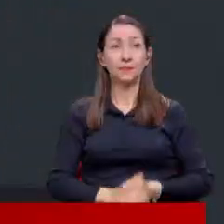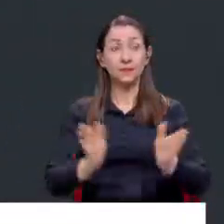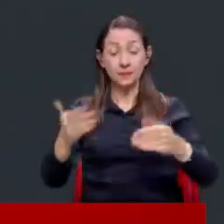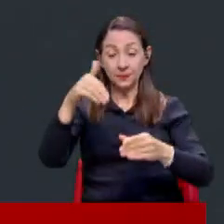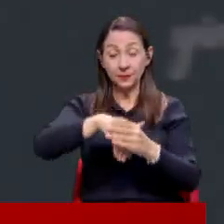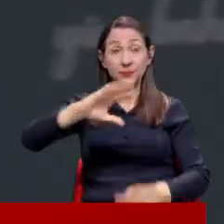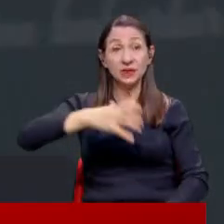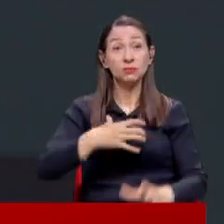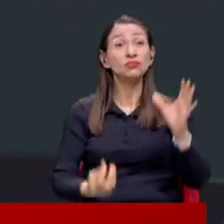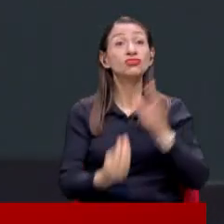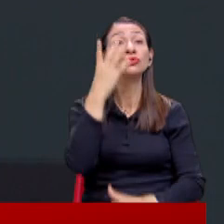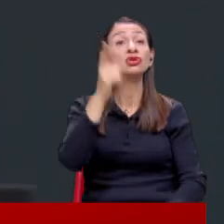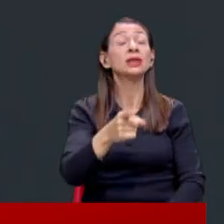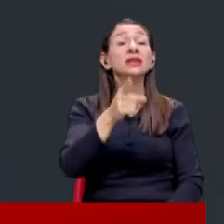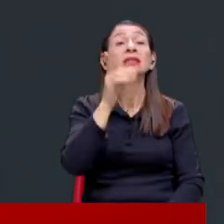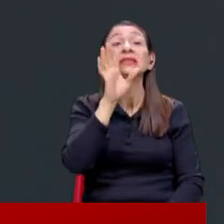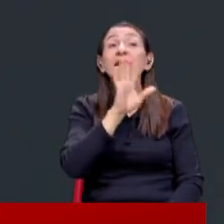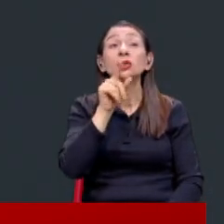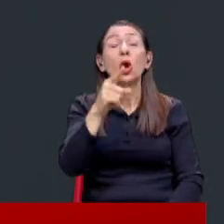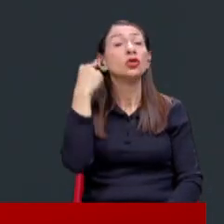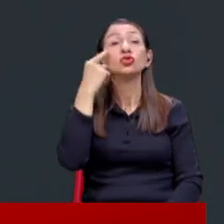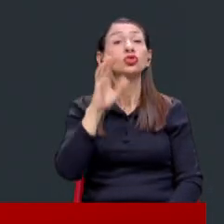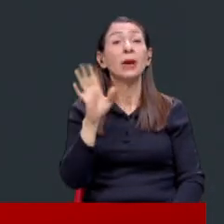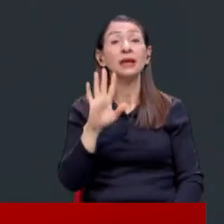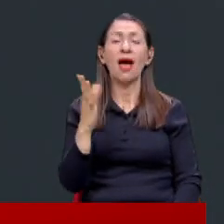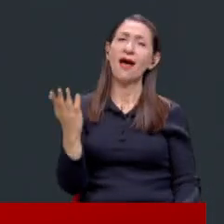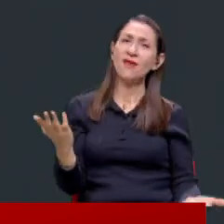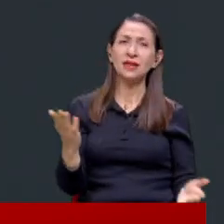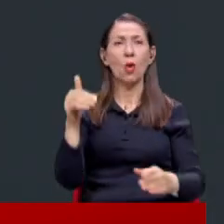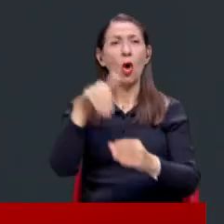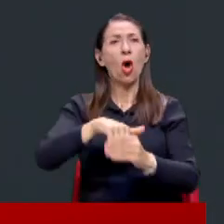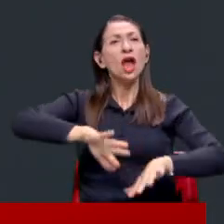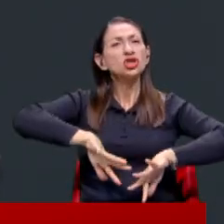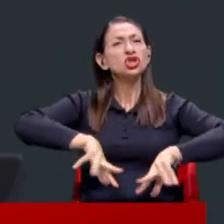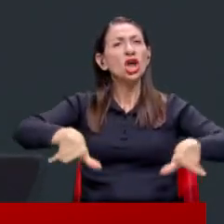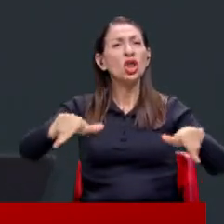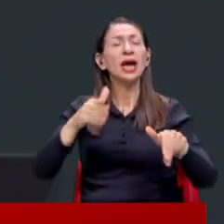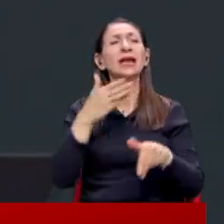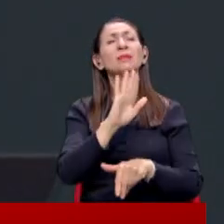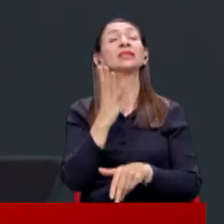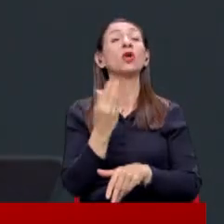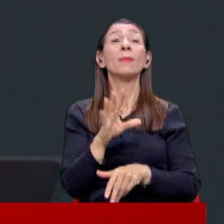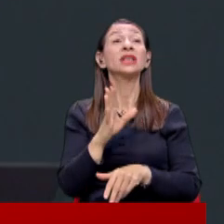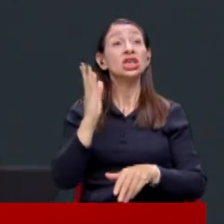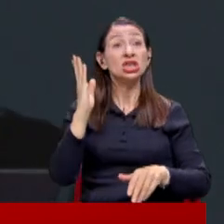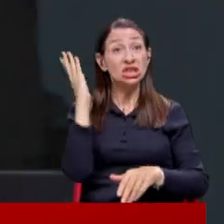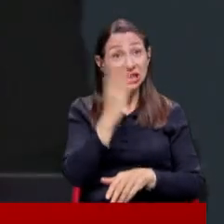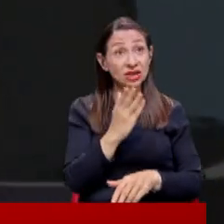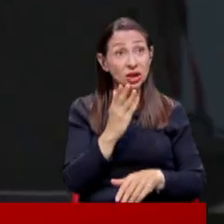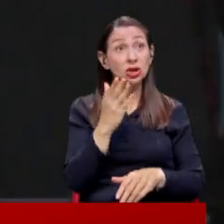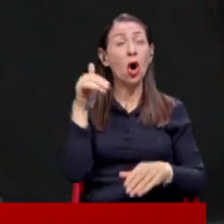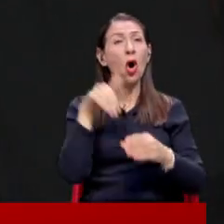Sandıklara sahip çıkacağız. Sakın ola ki şöyle düşünmeyin. Efendim oylar çalınıyor, gitmesek de olmaz.